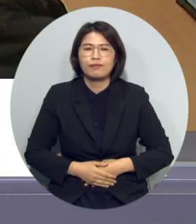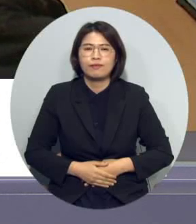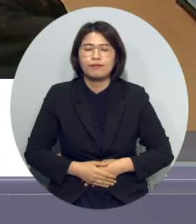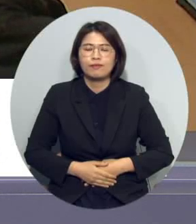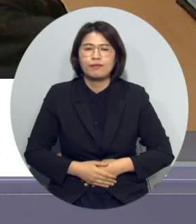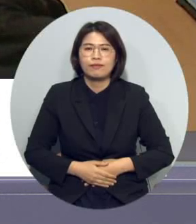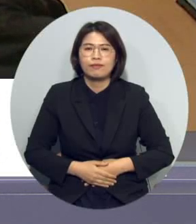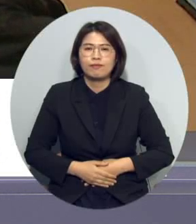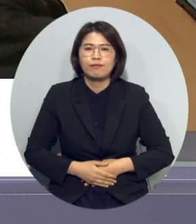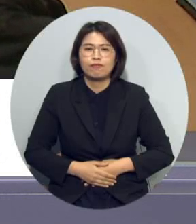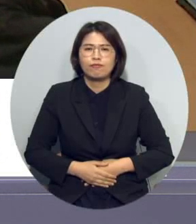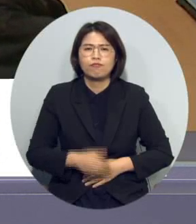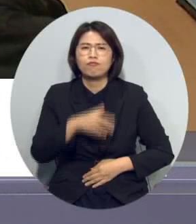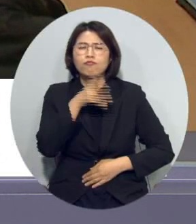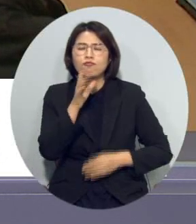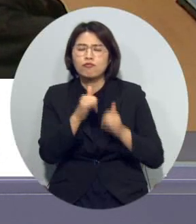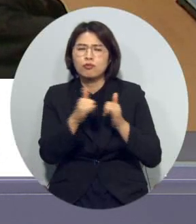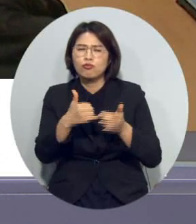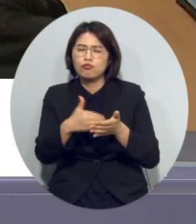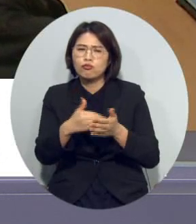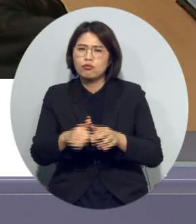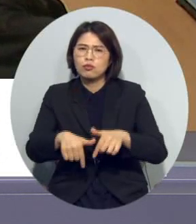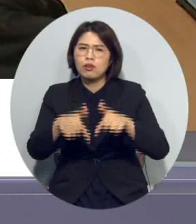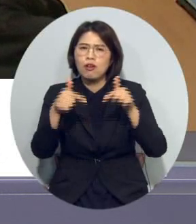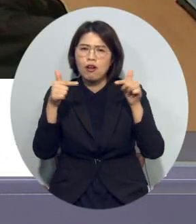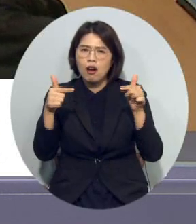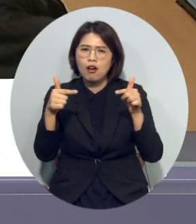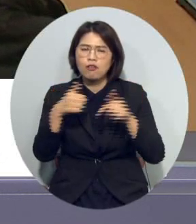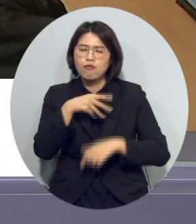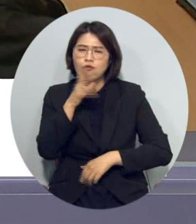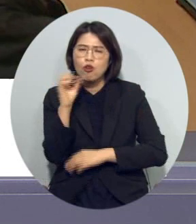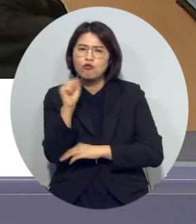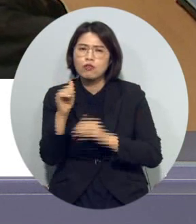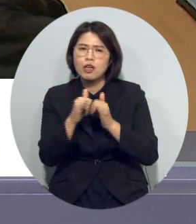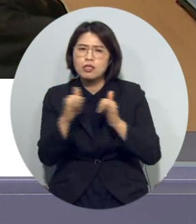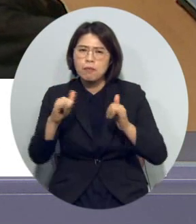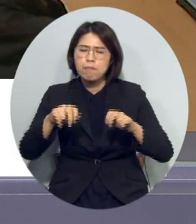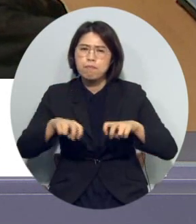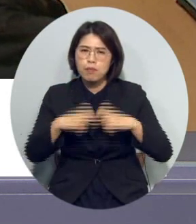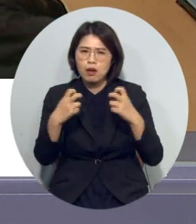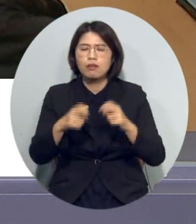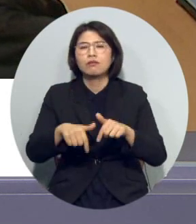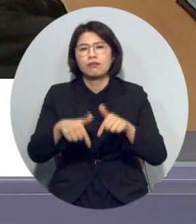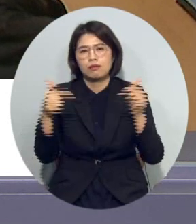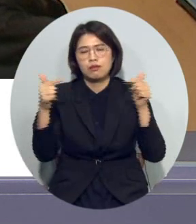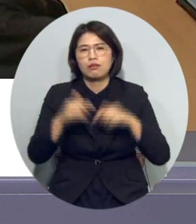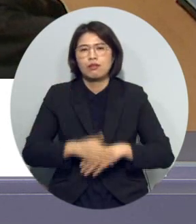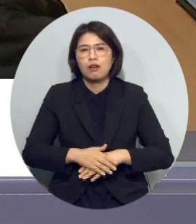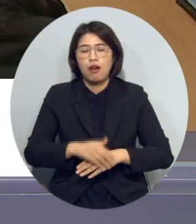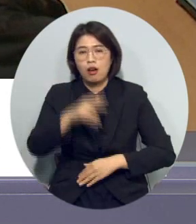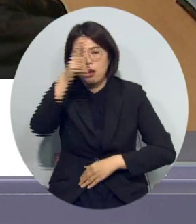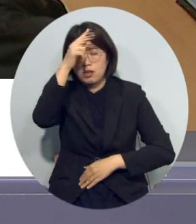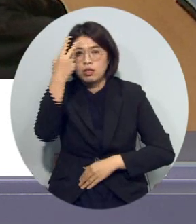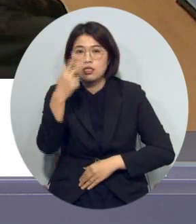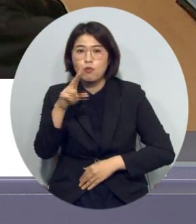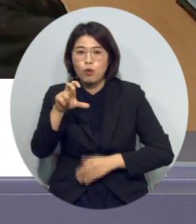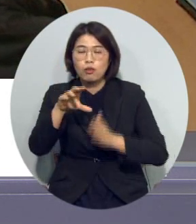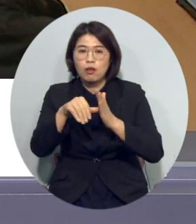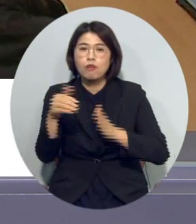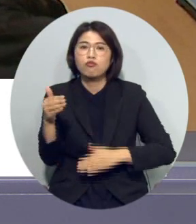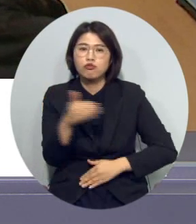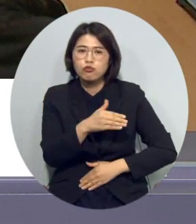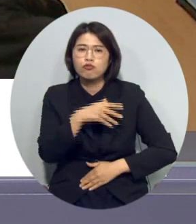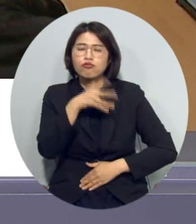다음 소식입니다. 고령 인구가 계속 늘면서 고령 운전자가 유발하는 교통사고도 늘고 있습니다. 경찰이